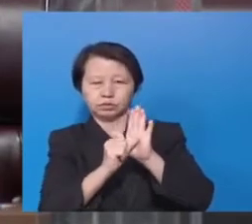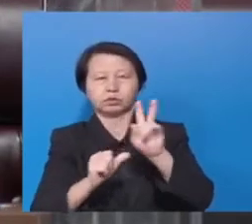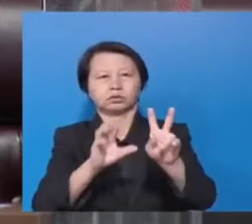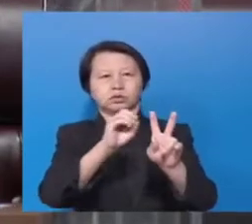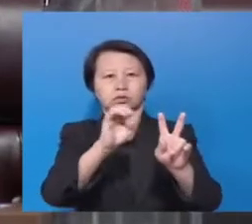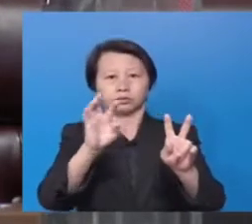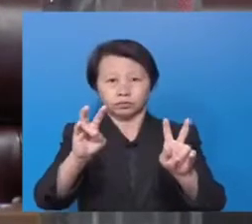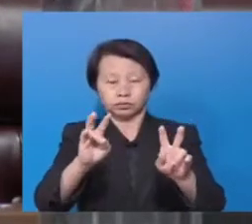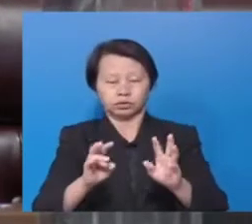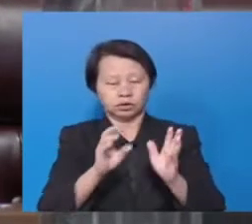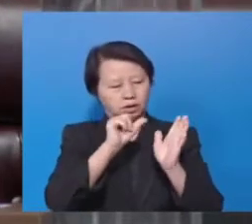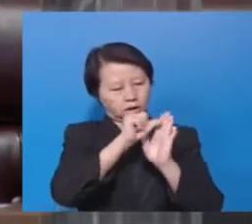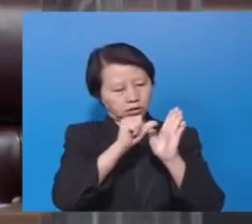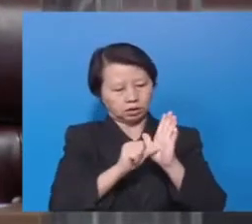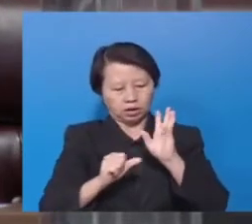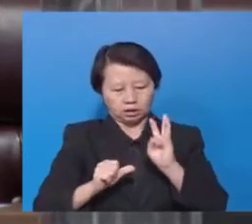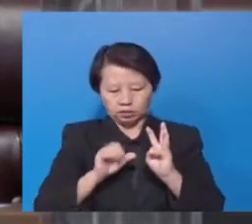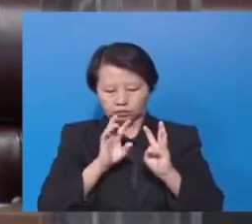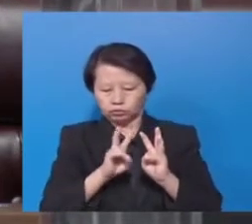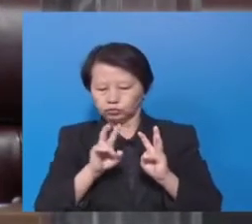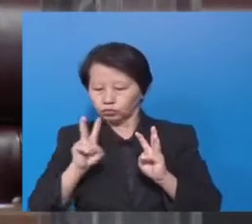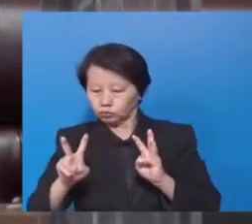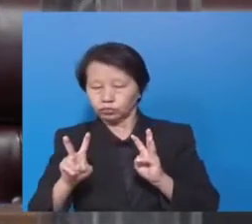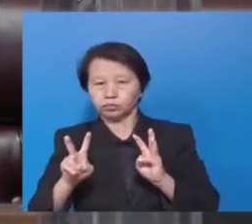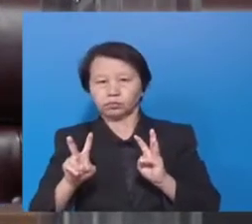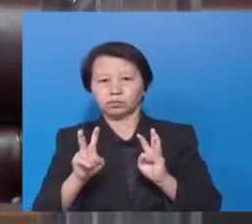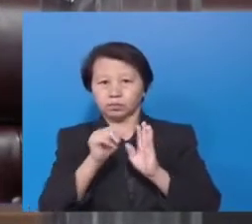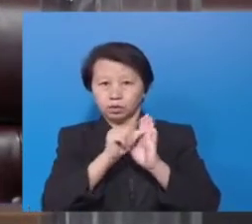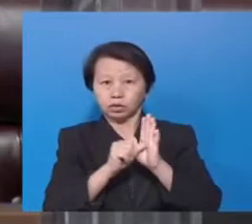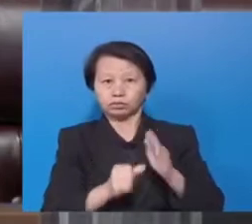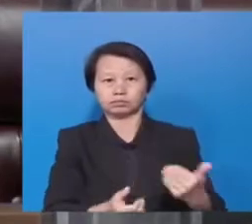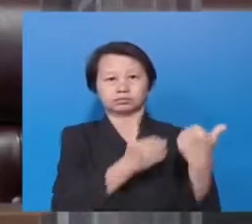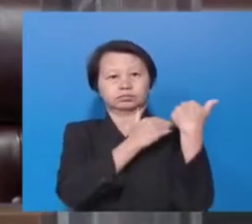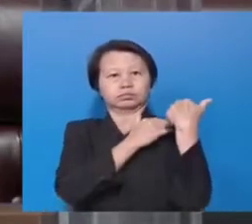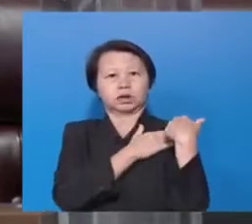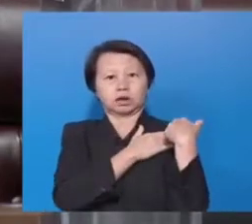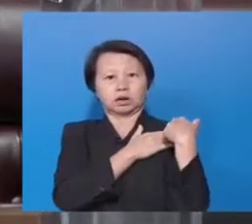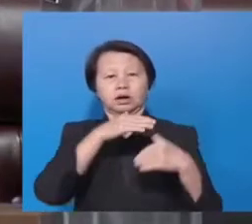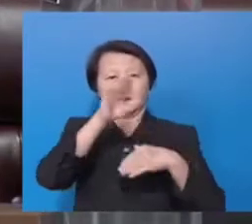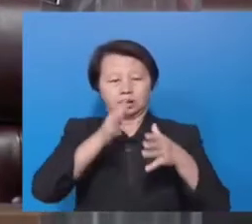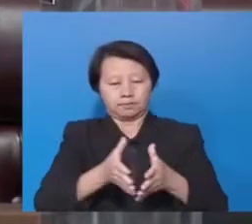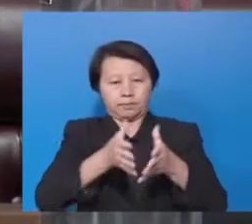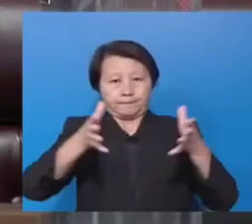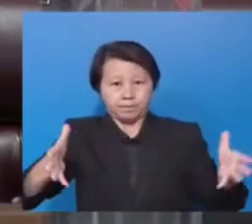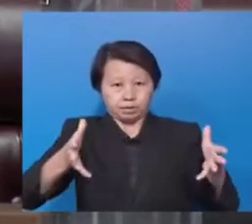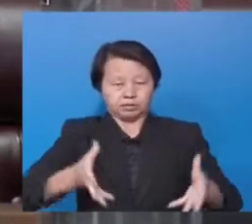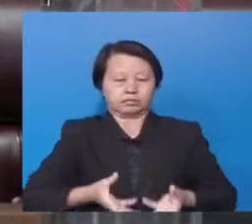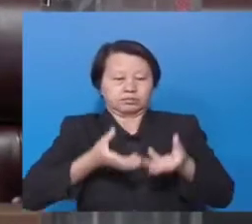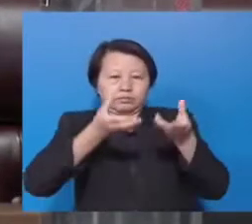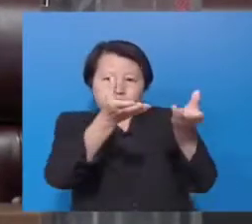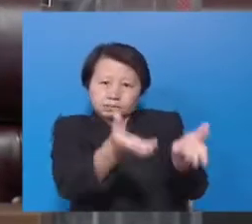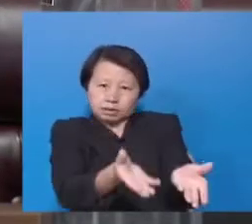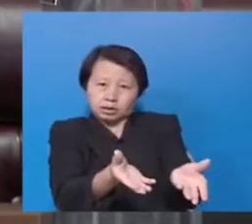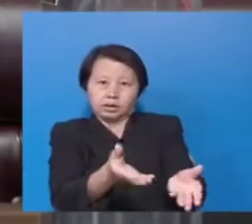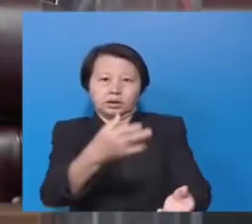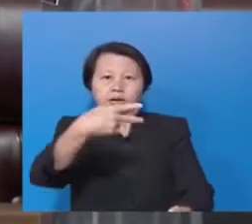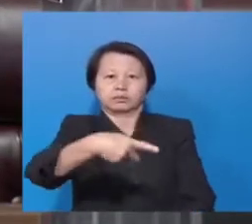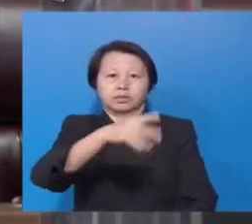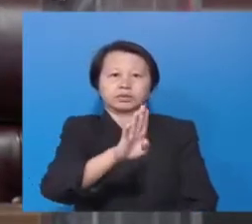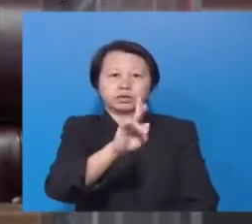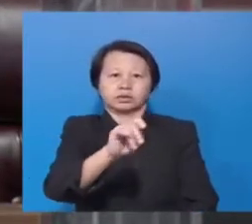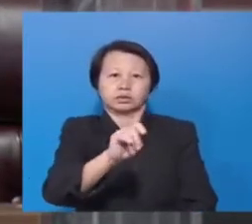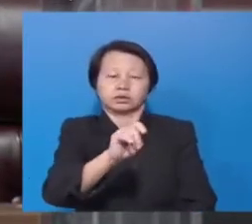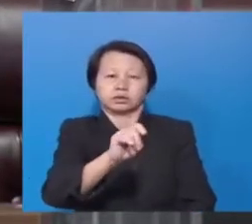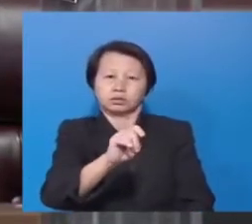2007 Okta 672 ini tanggung jawab yang lebih besar adalah diserahkan kepada Devi